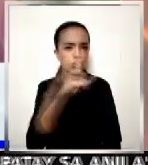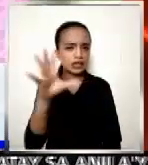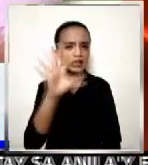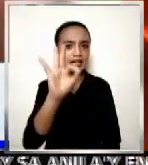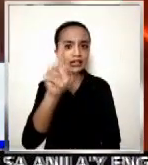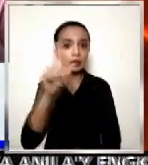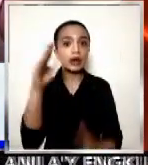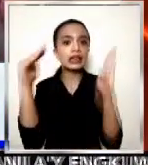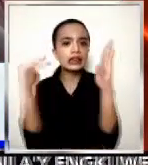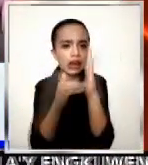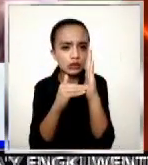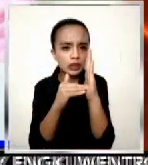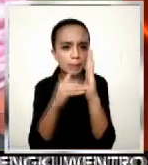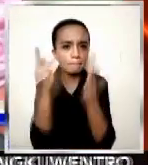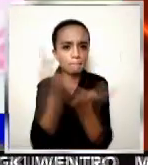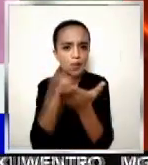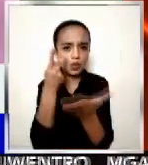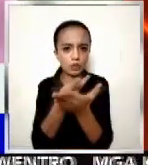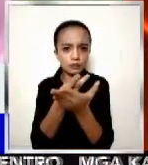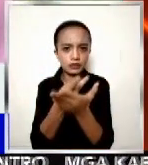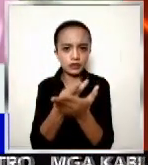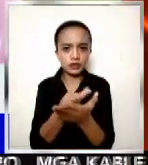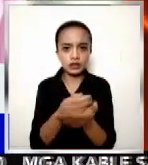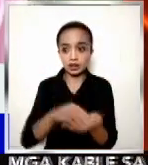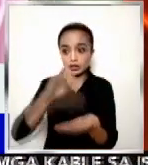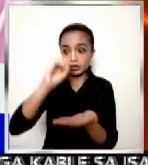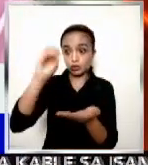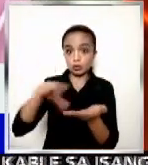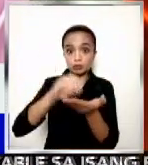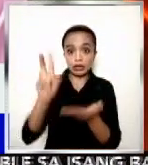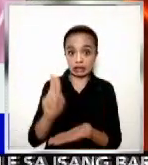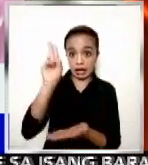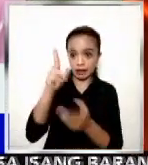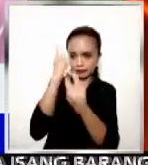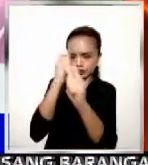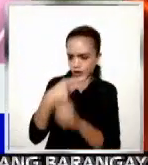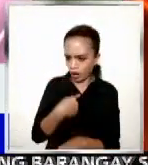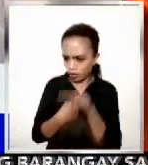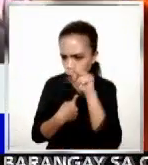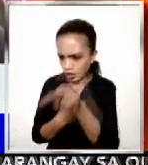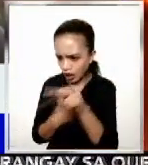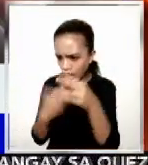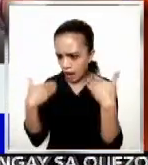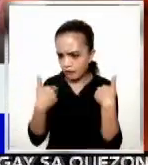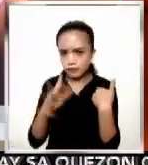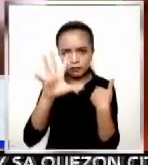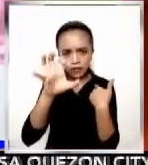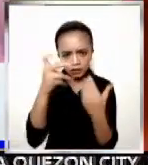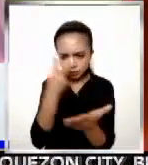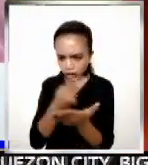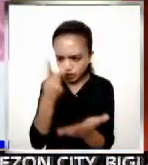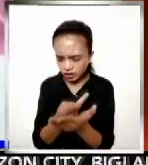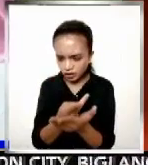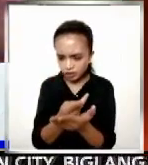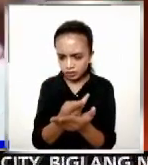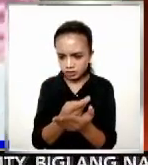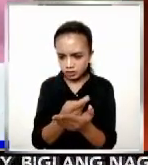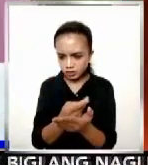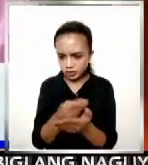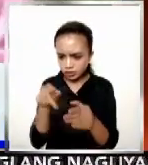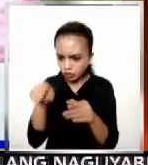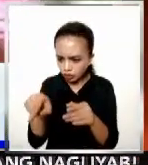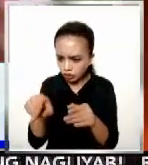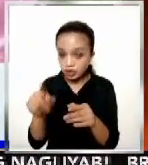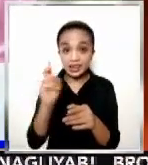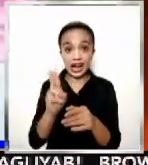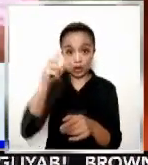pesos. Doon sa mga basura sa taas ng truck, nakita ko na may 500 pesos na nakakalat. Doon kasi ako sa taas ng truck.